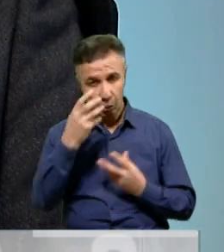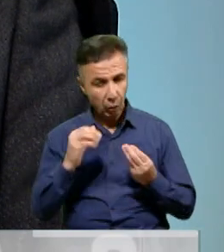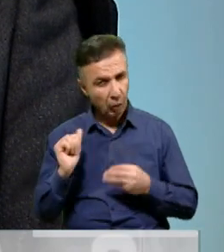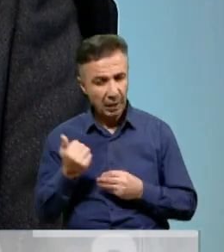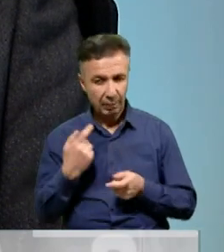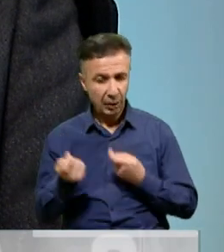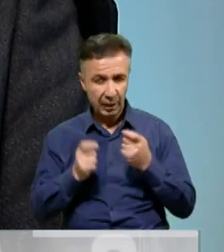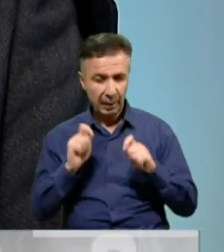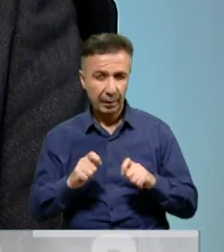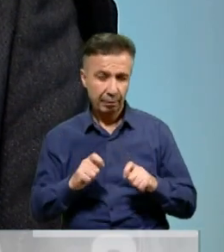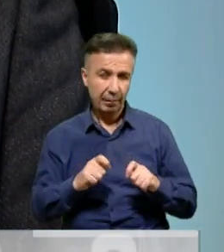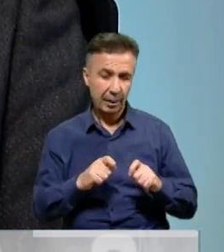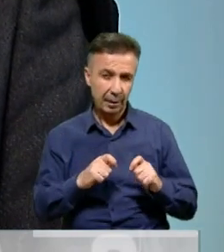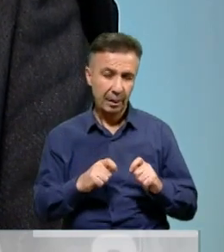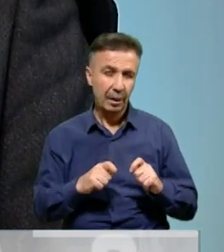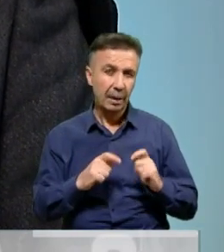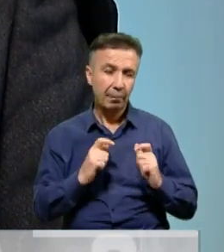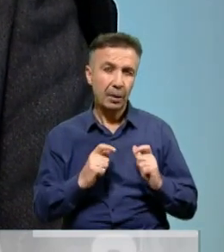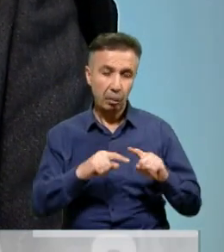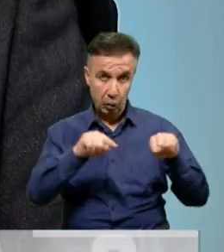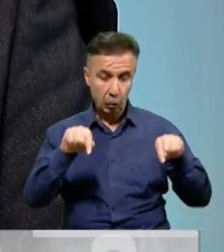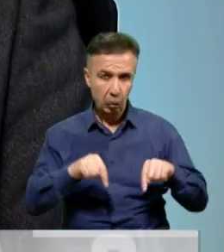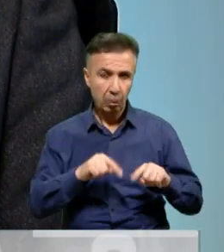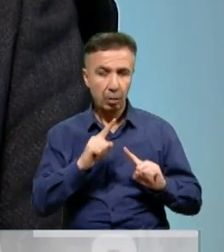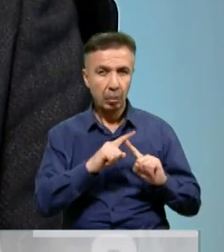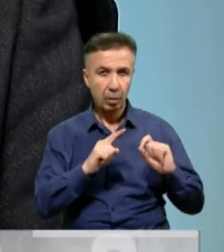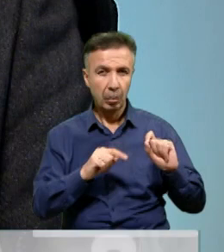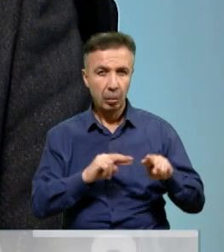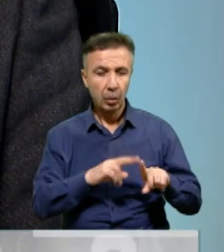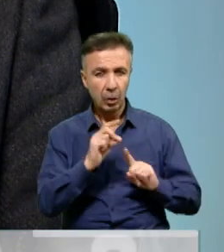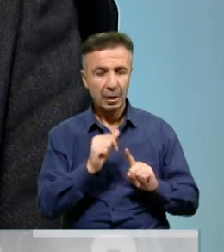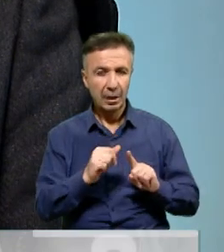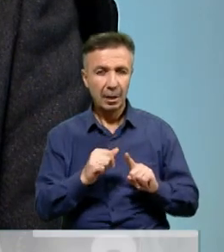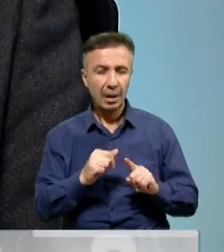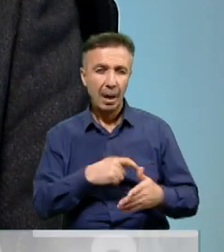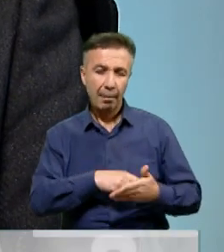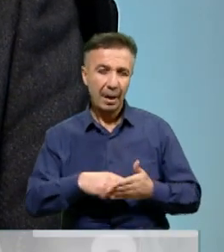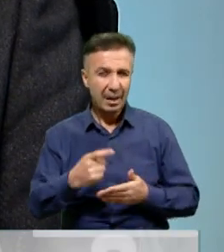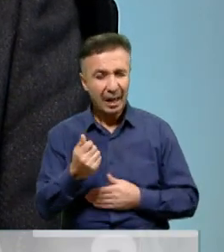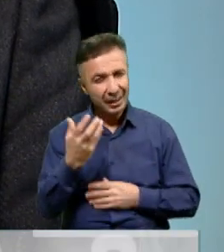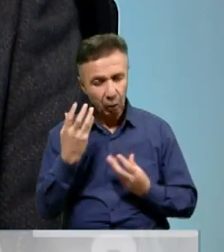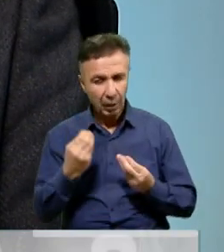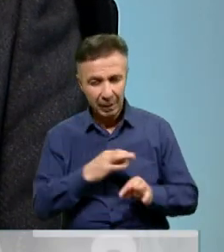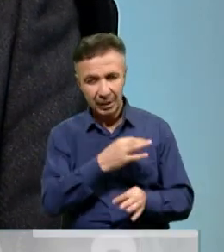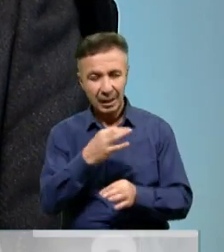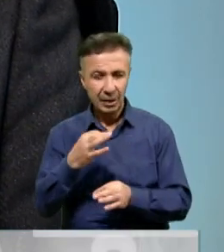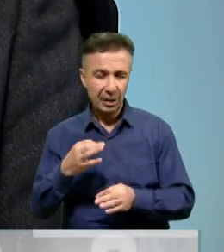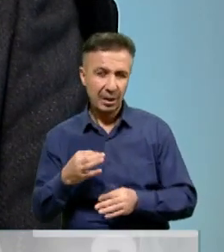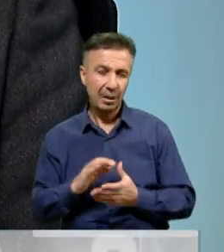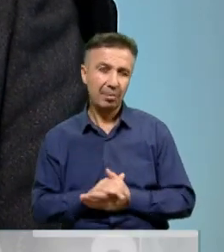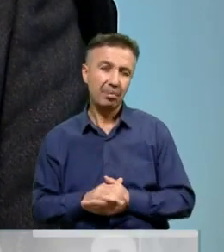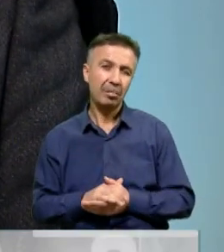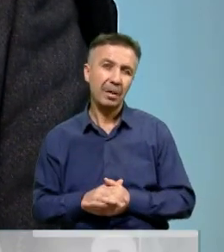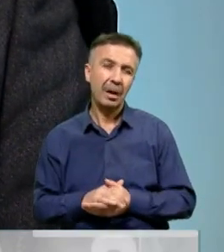Bu kurum hem efendim geliri düşük olanlar için, hem orta seviyede olanlar için, hem de